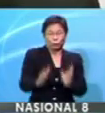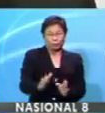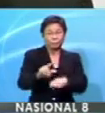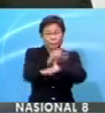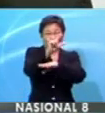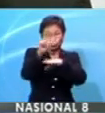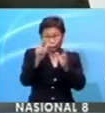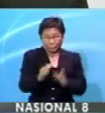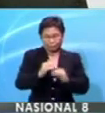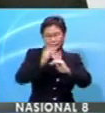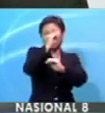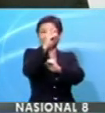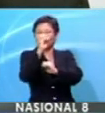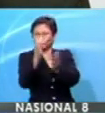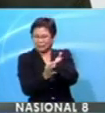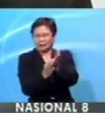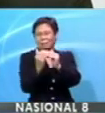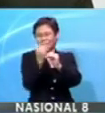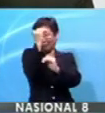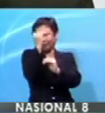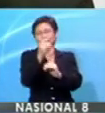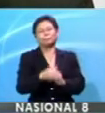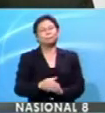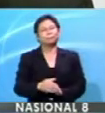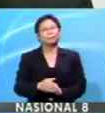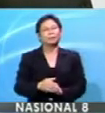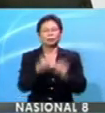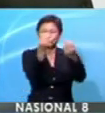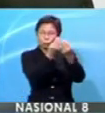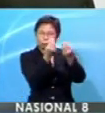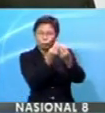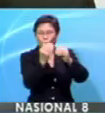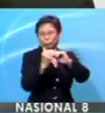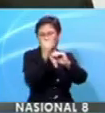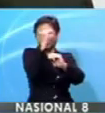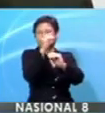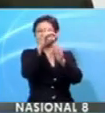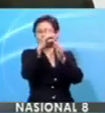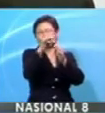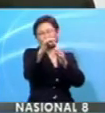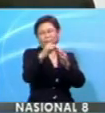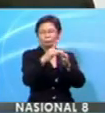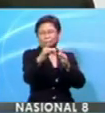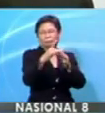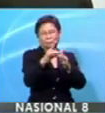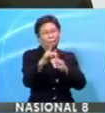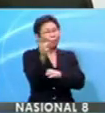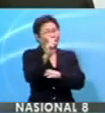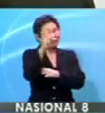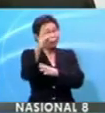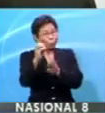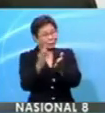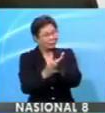melebihi 6 itu ya angka yang diberikanalah melebihi Ser bukan lagi